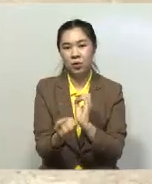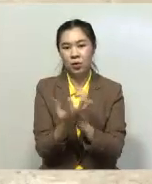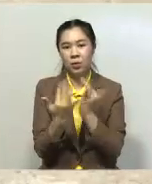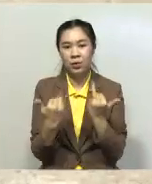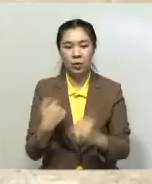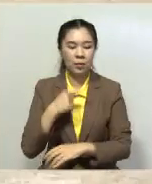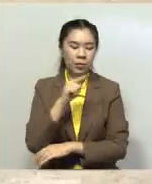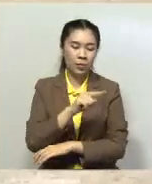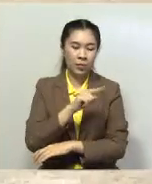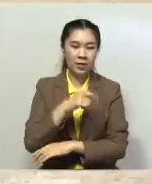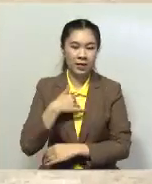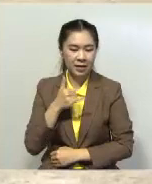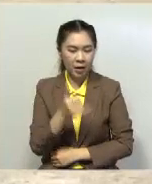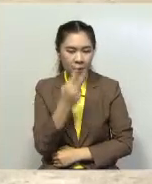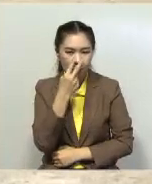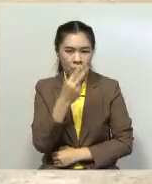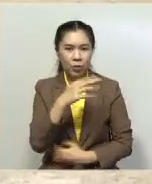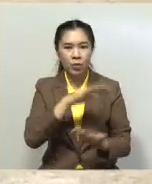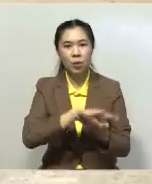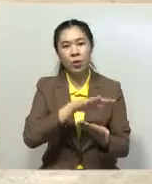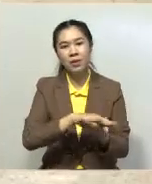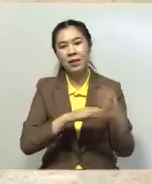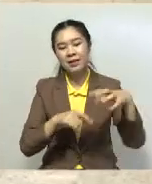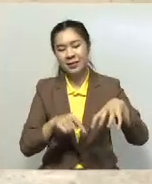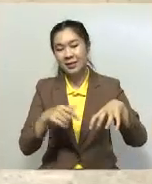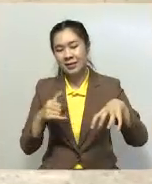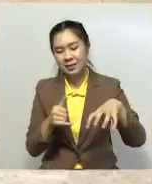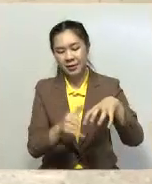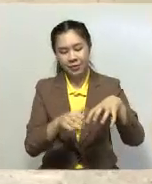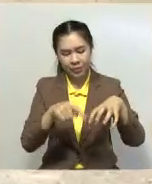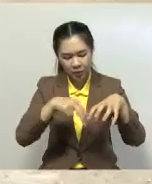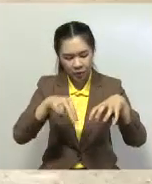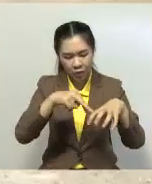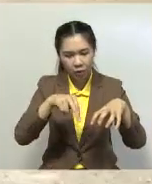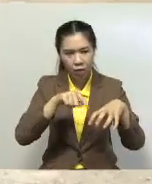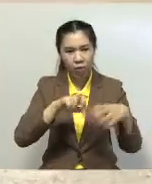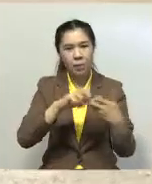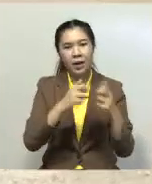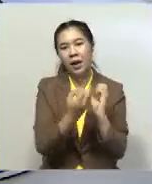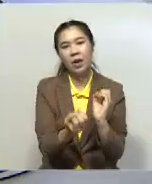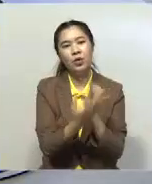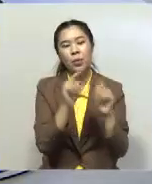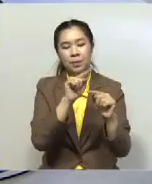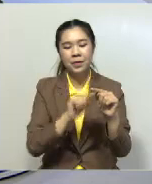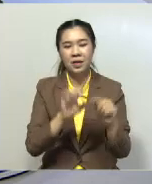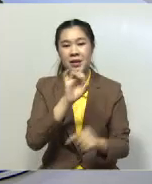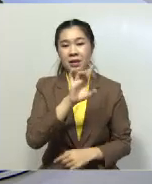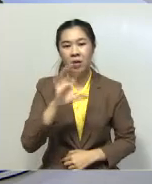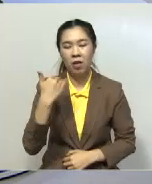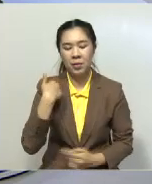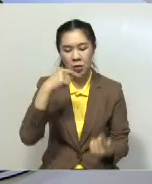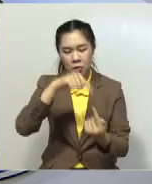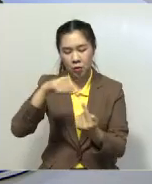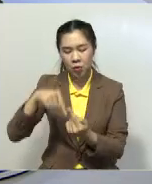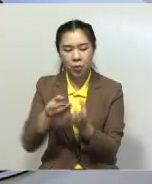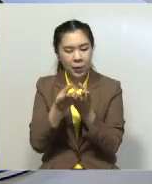ข้าไปดูในเรื่องของที่โรงเรียนค่ะด้านในนั้นยังคงได้รับความเดือดร้อน 100% ค่ะพื้นที่หลายจุดยังคงเป็นดินโ